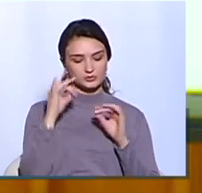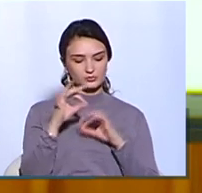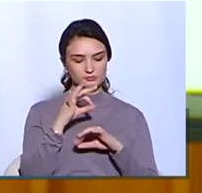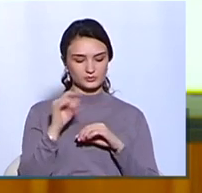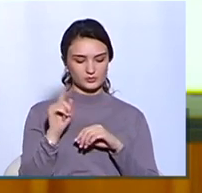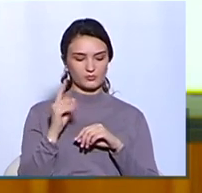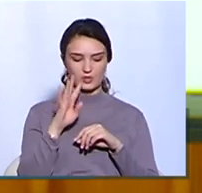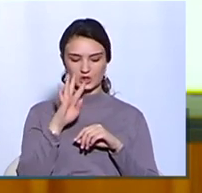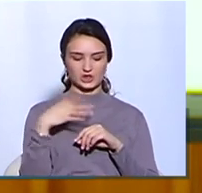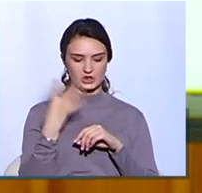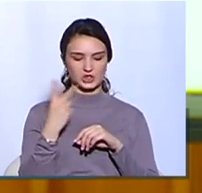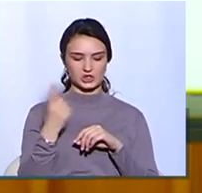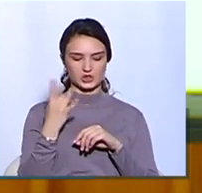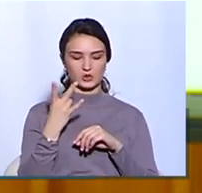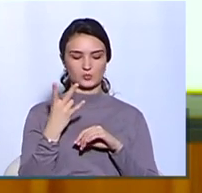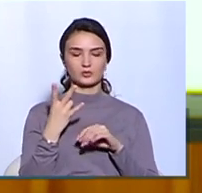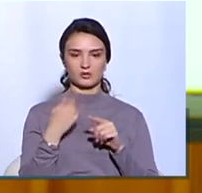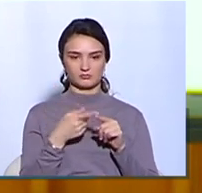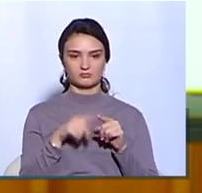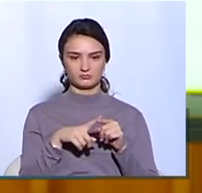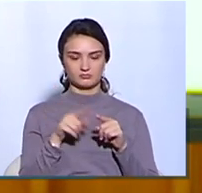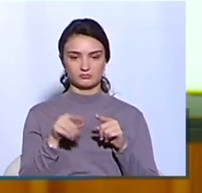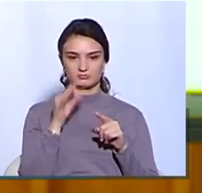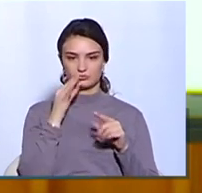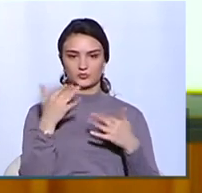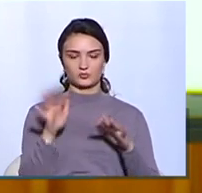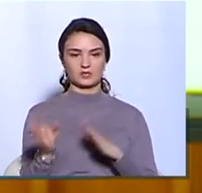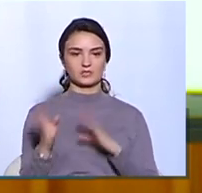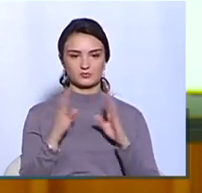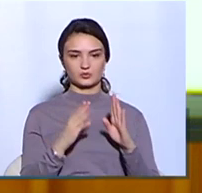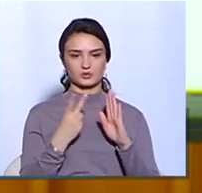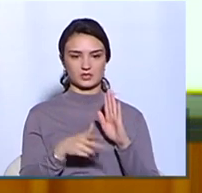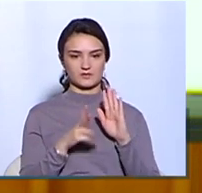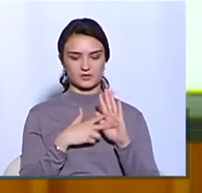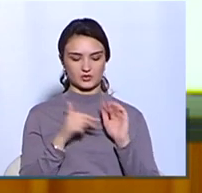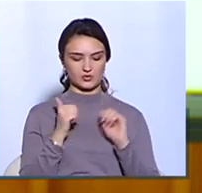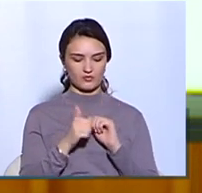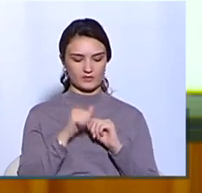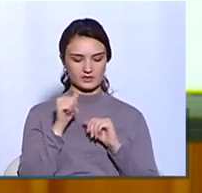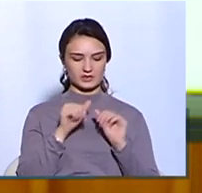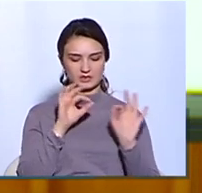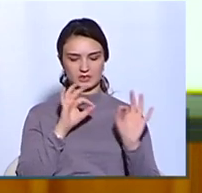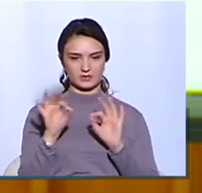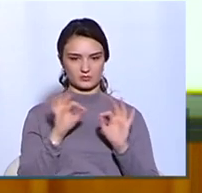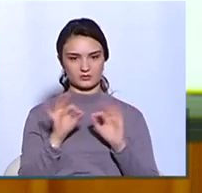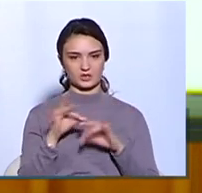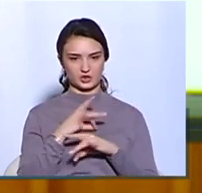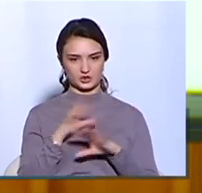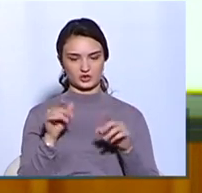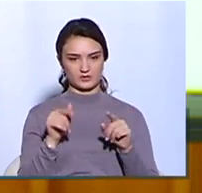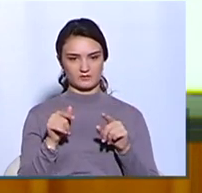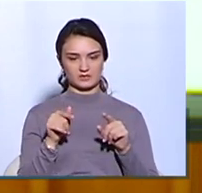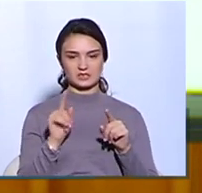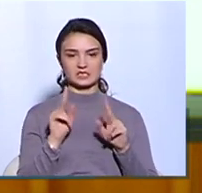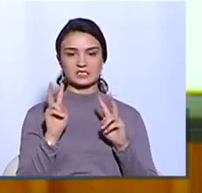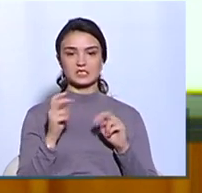4 წელიწადში ერთხელ აღნიშნავთ, მაგრამ შემდეგ უკვე გადმოიტანეს 28-ში და ყოველწლიურად აღნიშნავენ. ახლა